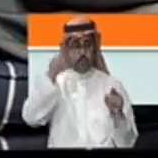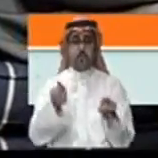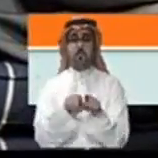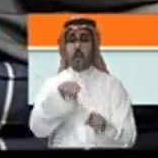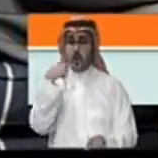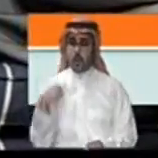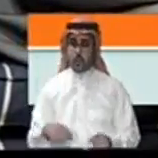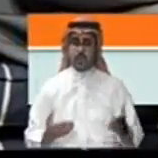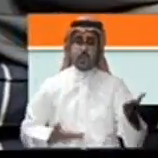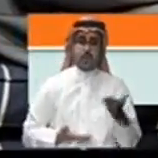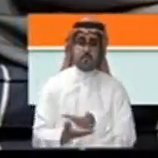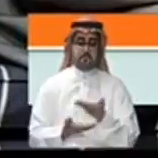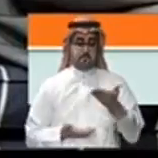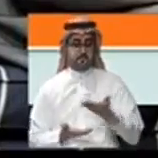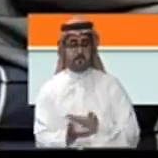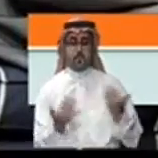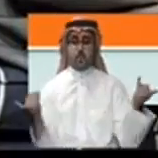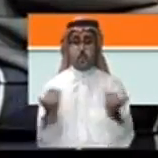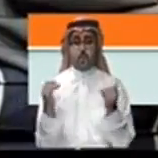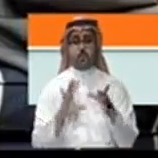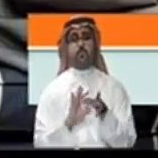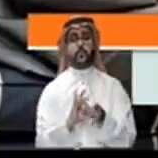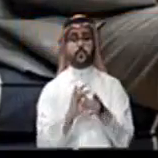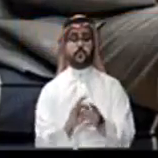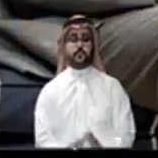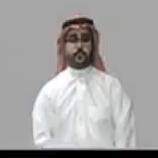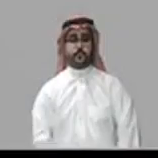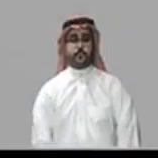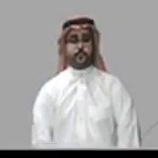الصديقين والموضوعات ذات الاهتمام المشترك.